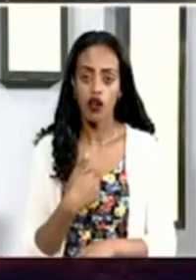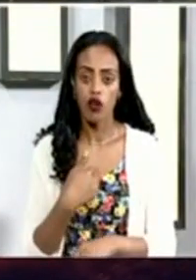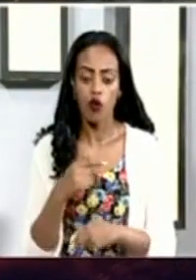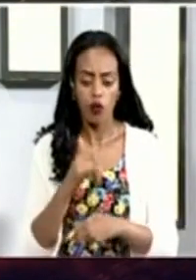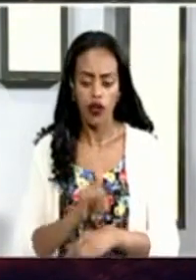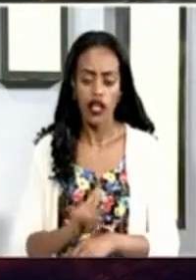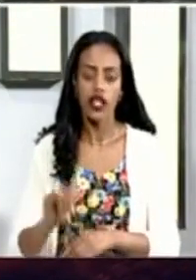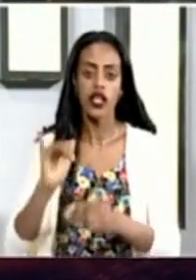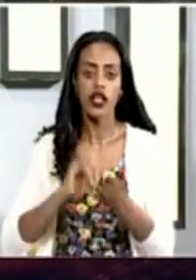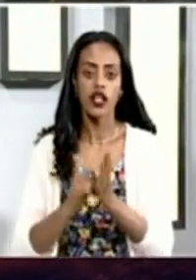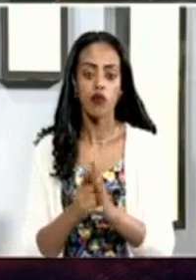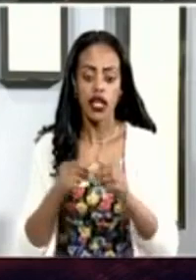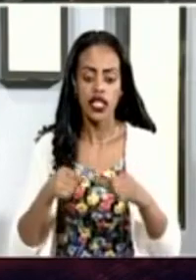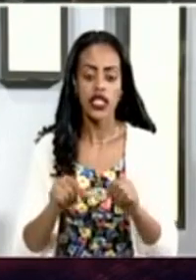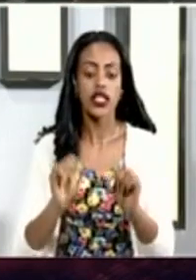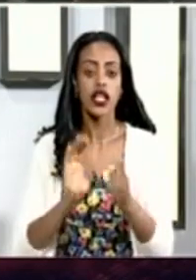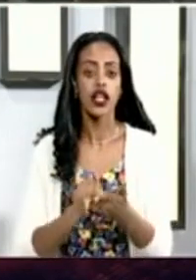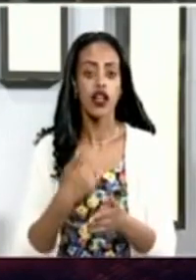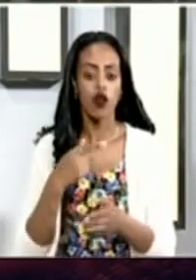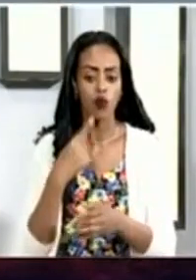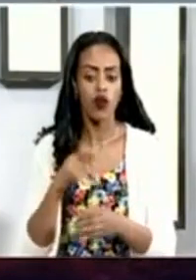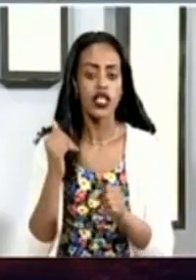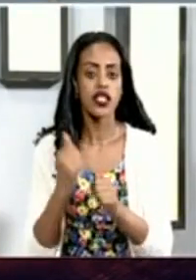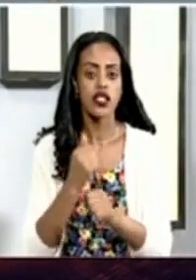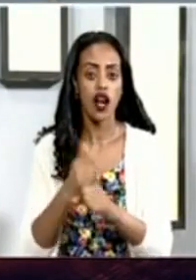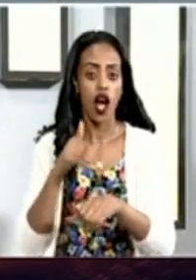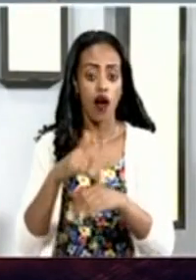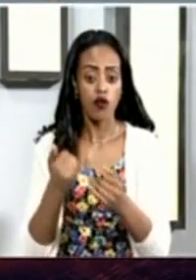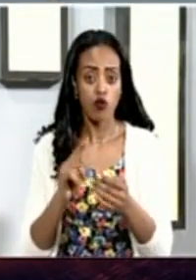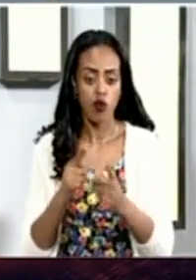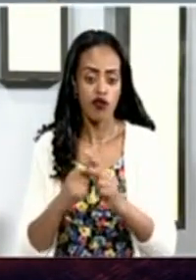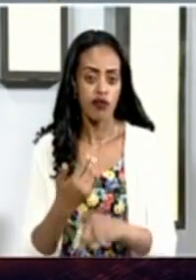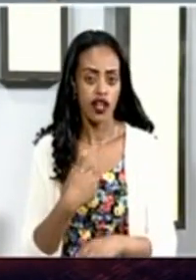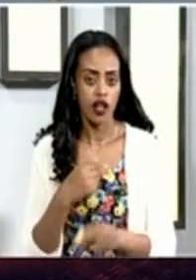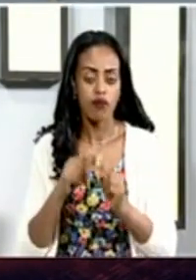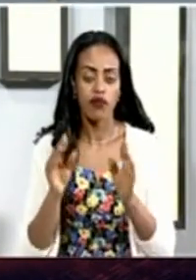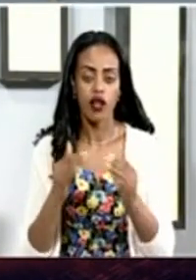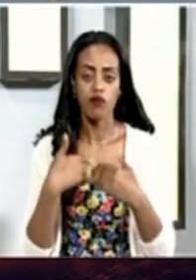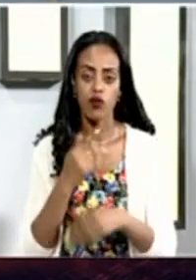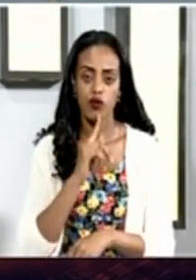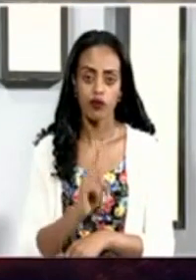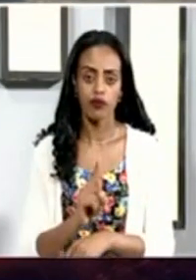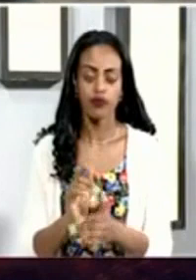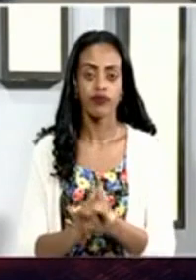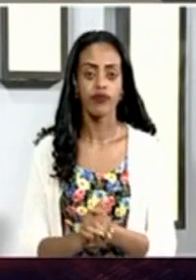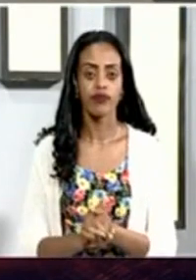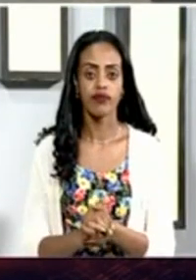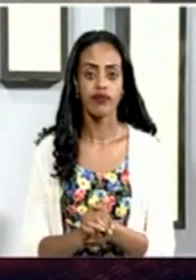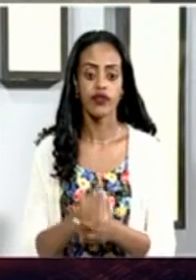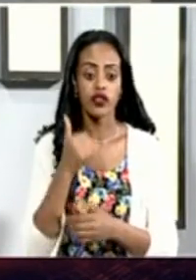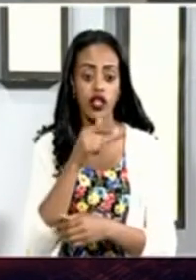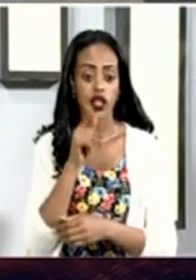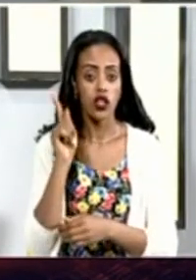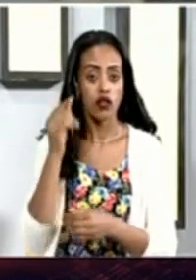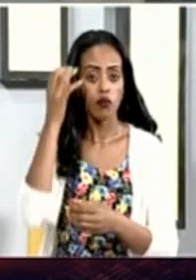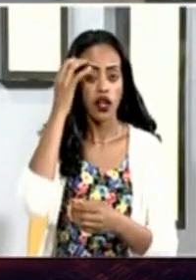ولا لنا دجنا قص لنا هم لنا ولا سرح أو هزقاس يهو جميرنا إني أنا بتعم وصني ولا يتحبسنا بتقول قستي